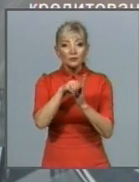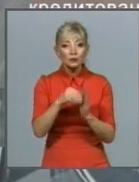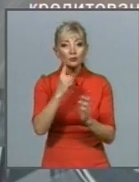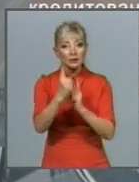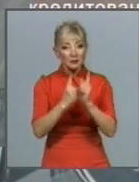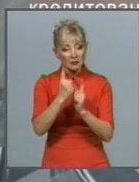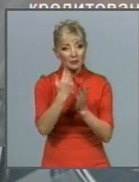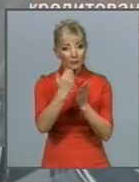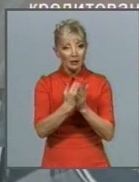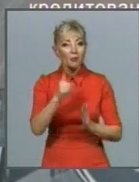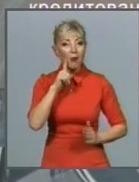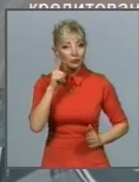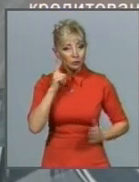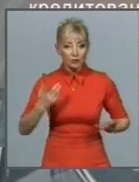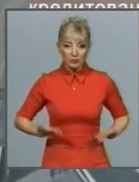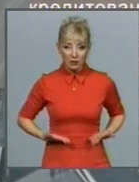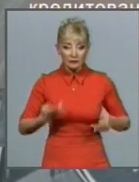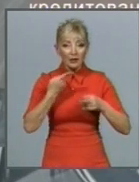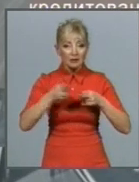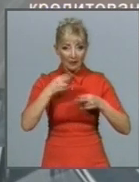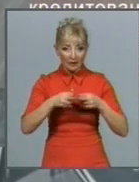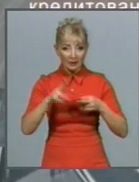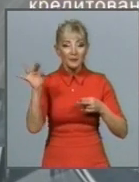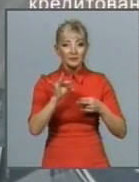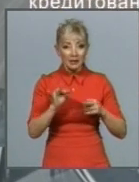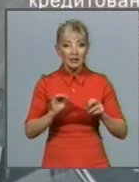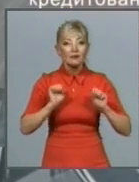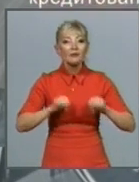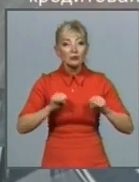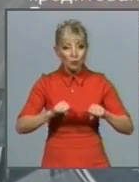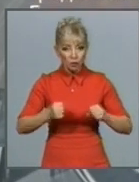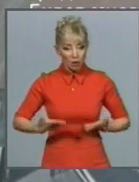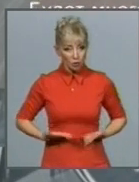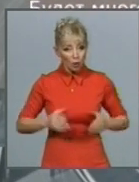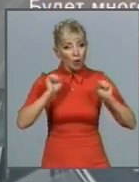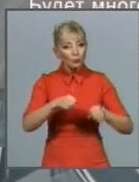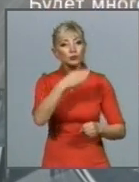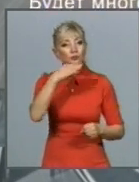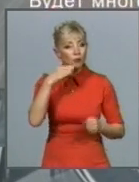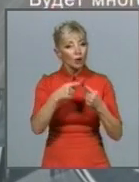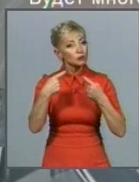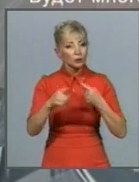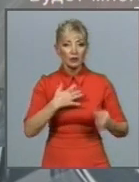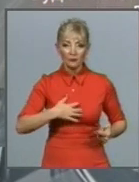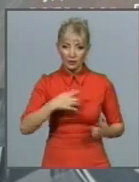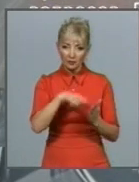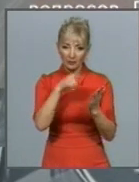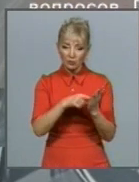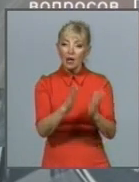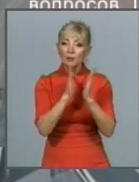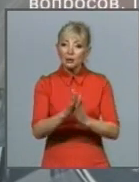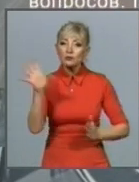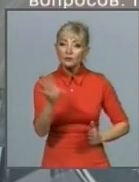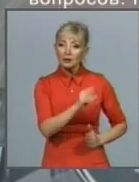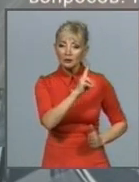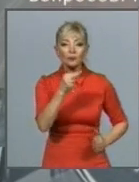в программы молодежного жилищного кредитования и доступного жилья. Будет много и других важных вопросов. Призываю всех, кто